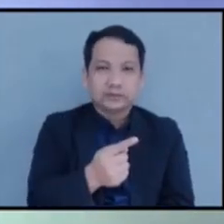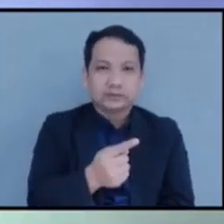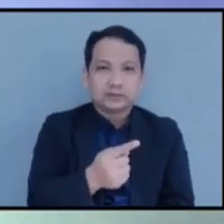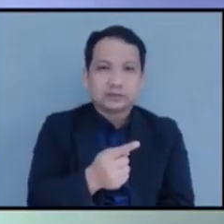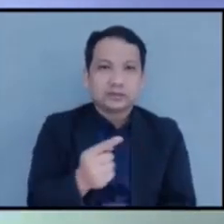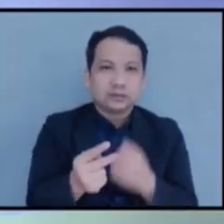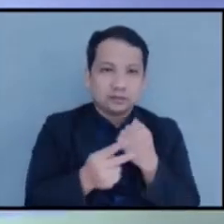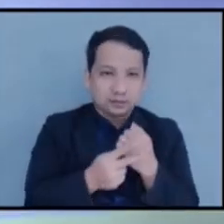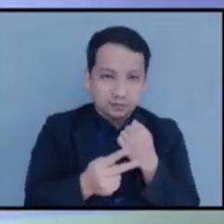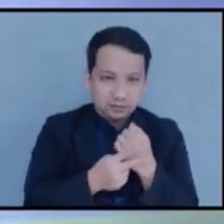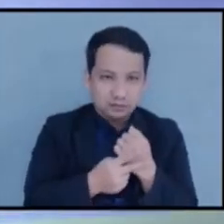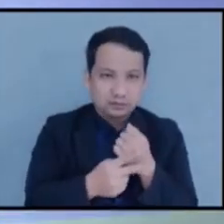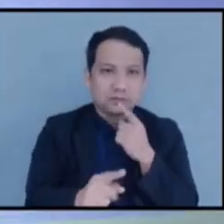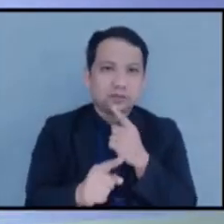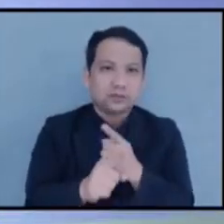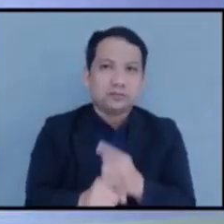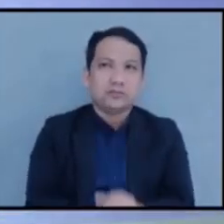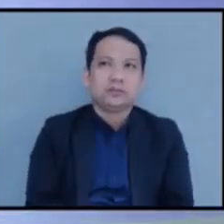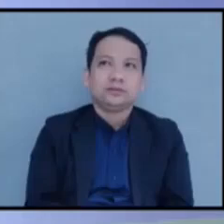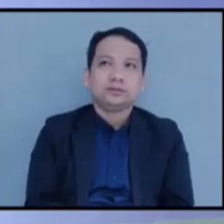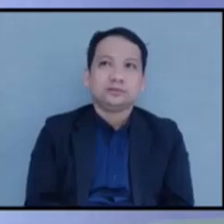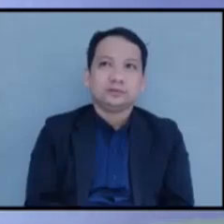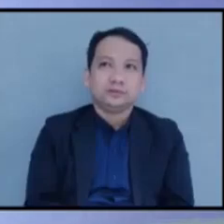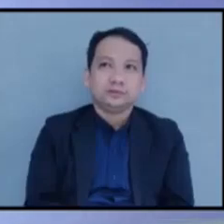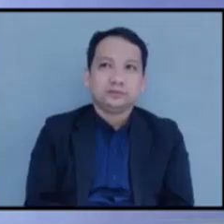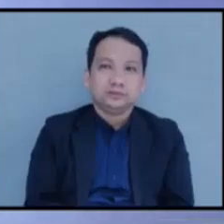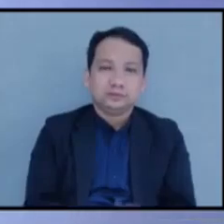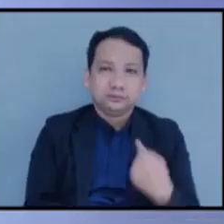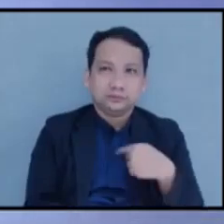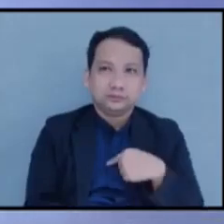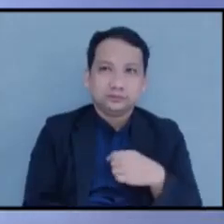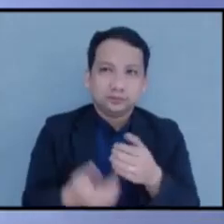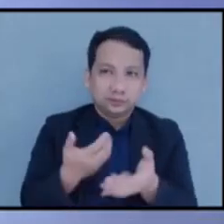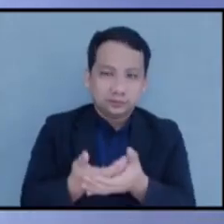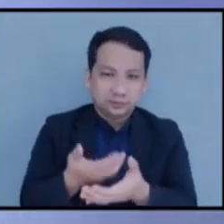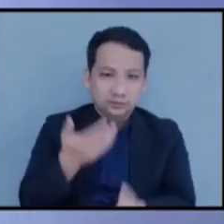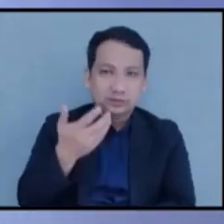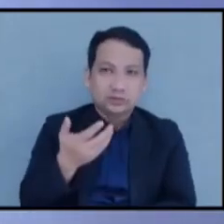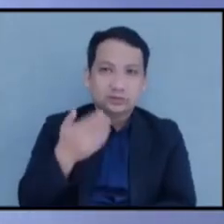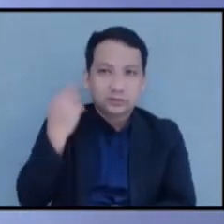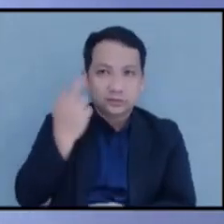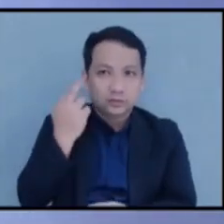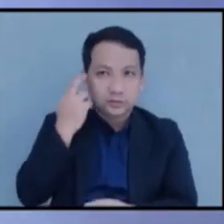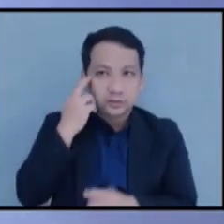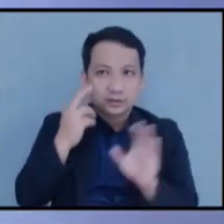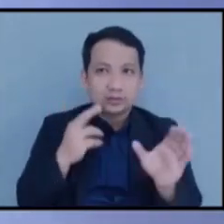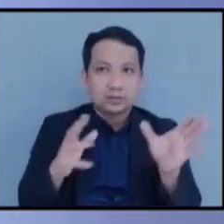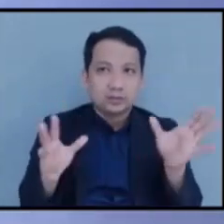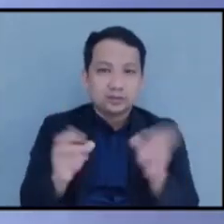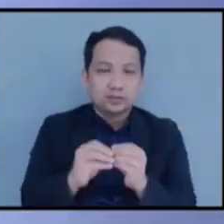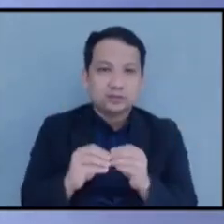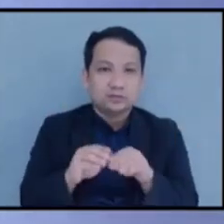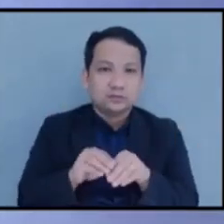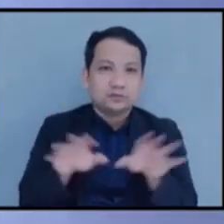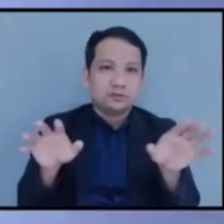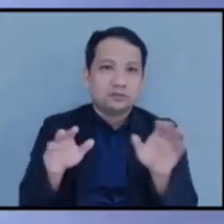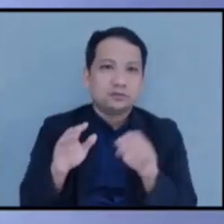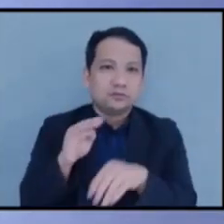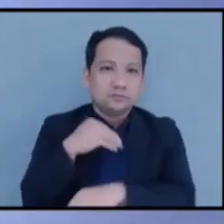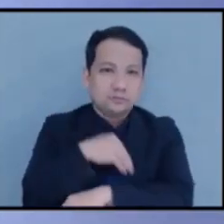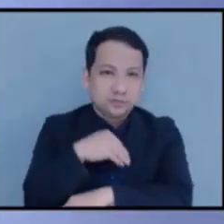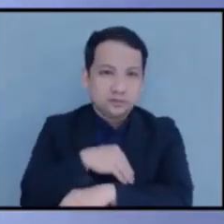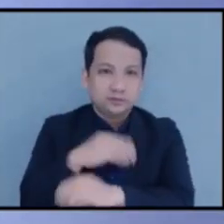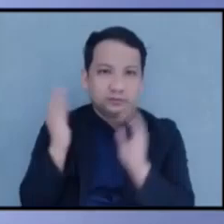namamanage ng maayos at kung maari ay mapalago pa. Yan ang layunin ng isang bagong lunsad na online banking services